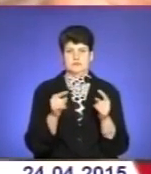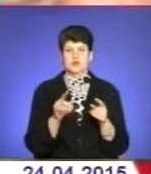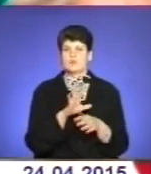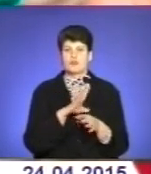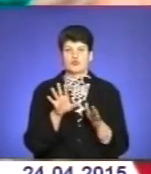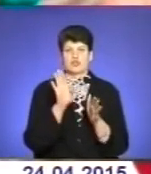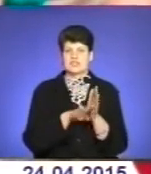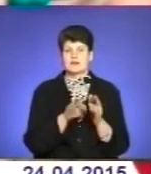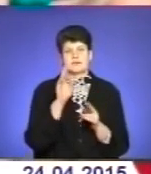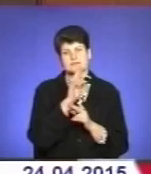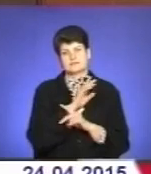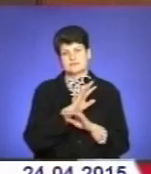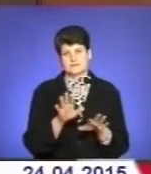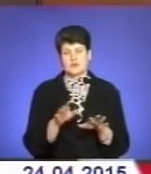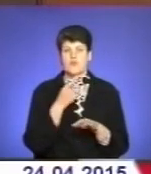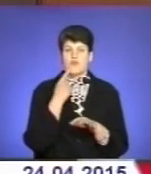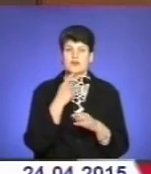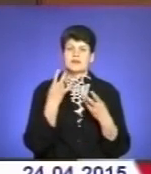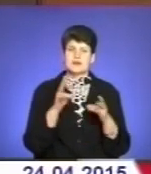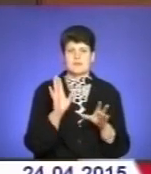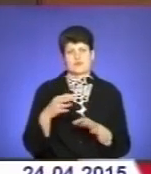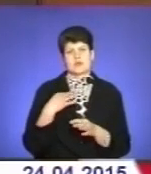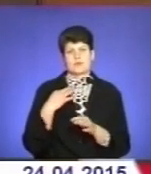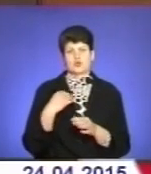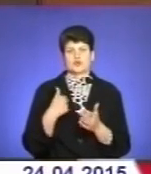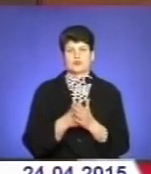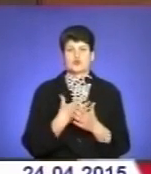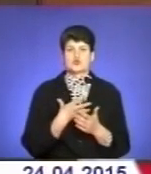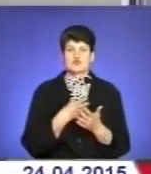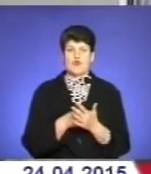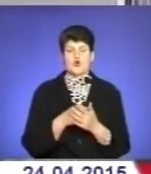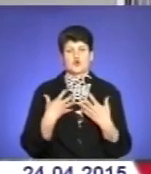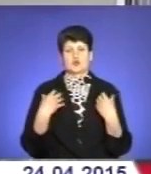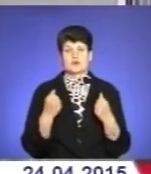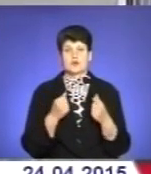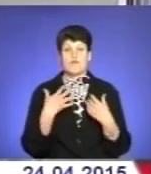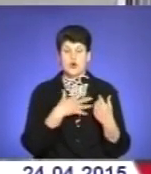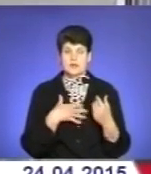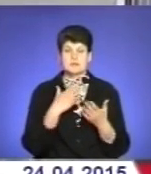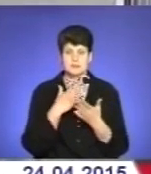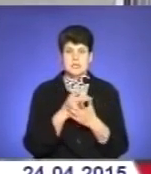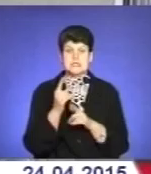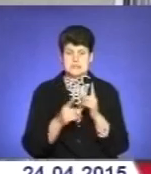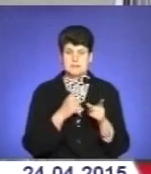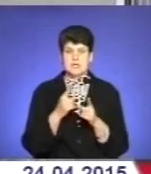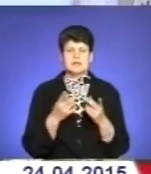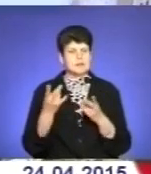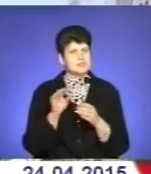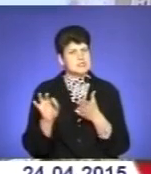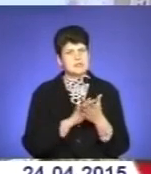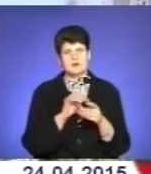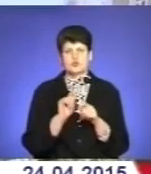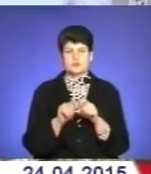гірше, неправильна. Закликають не бути байдужими до свого здоров'я. Якщо в організмі бачите зміни, одразу треба перевірятися, щоб